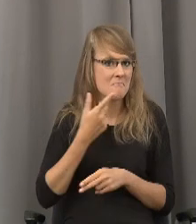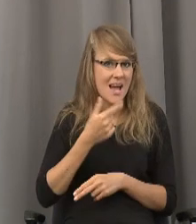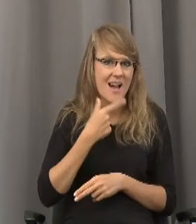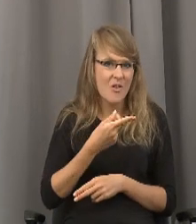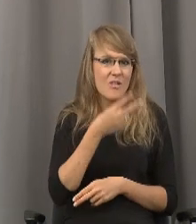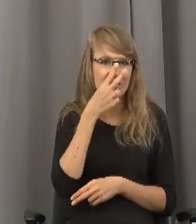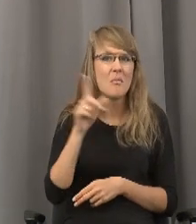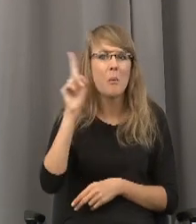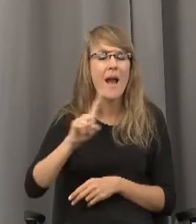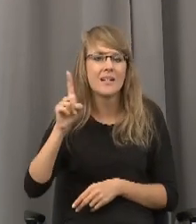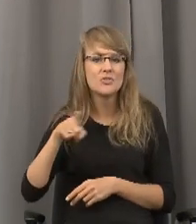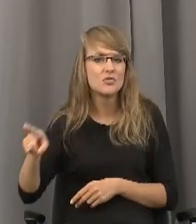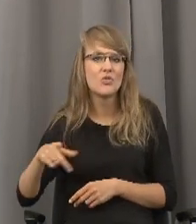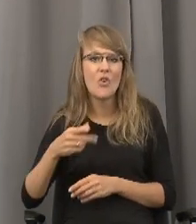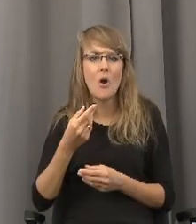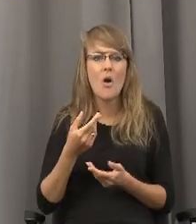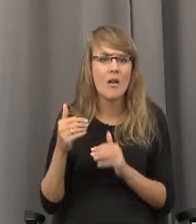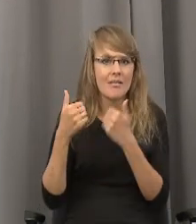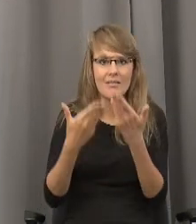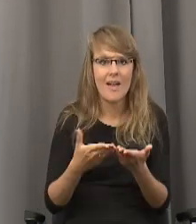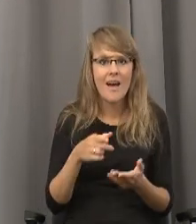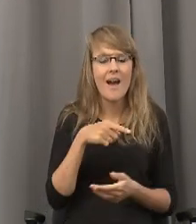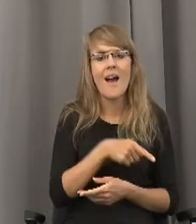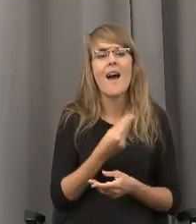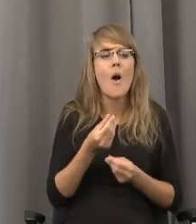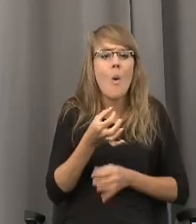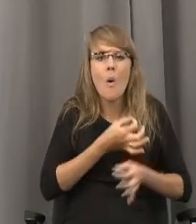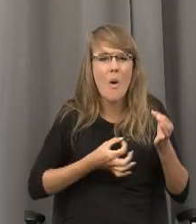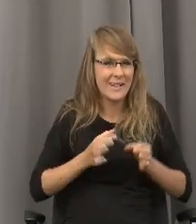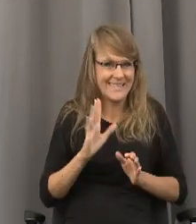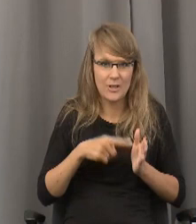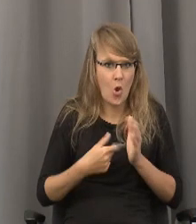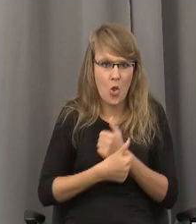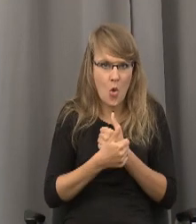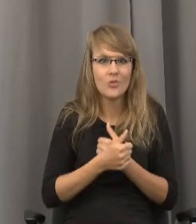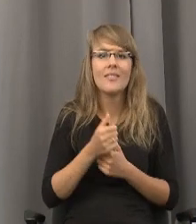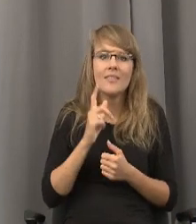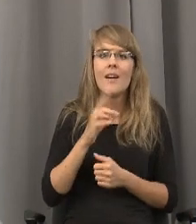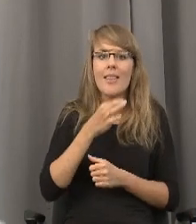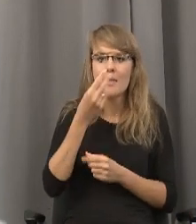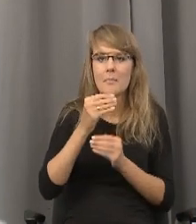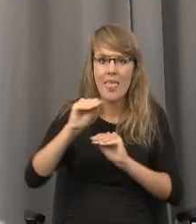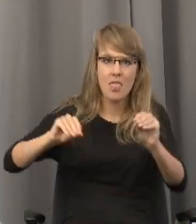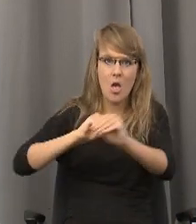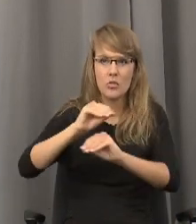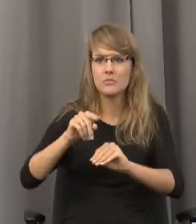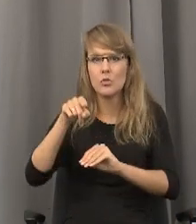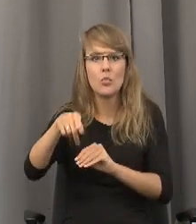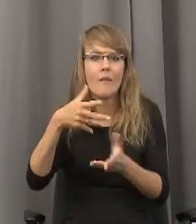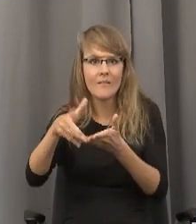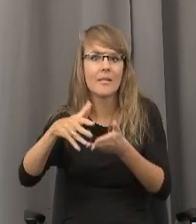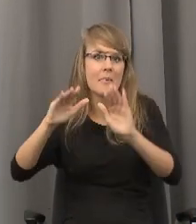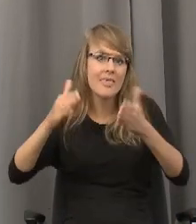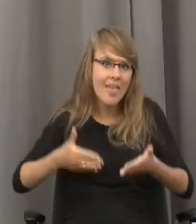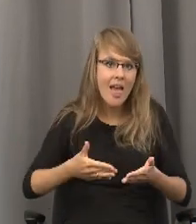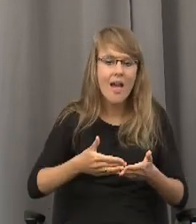i moim, że tutaj o samych oszczędnościach sensu stricto nie ma mowy, tylko mówimy o lepszym wykorzystaniu środków, które jest, a wniosek NIK-u